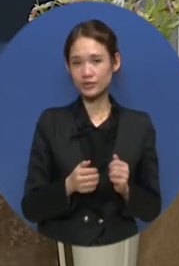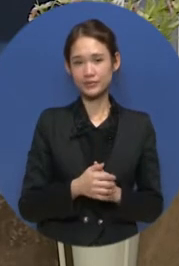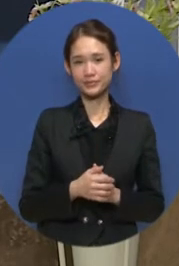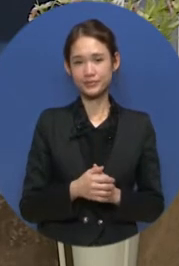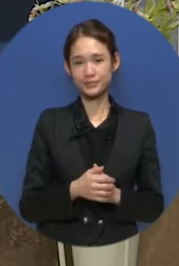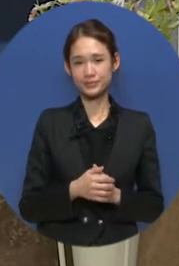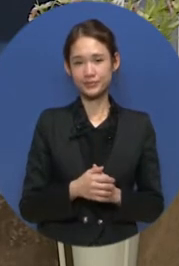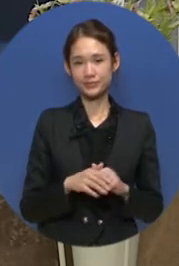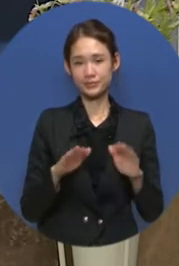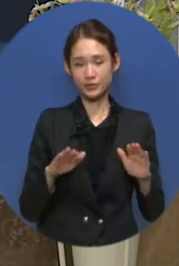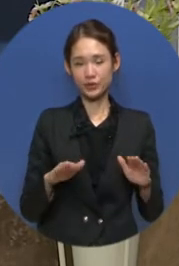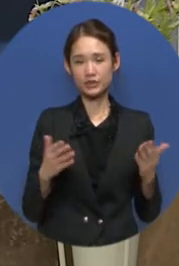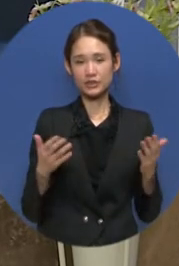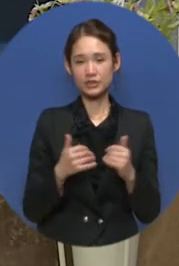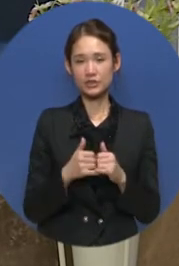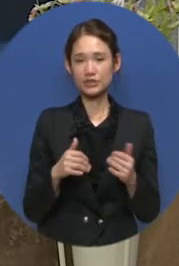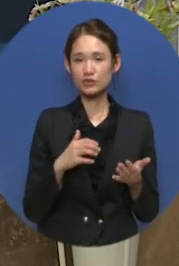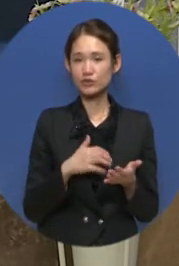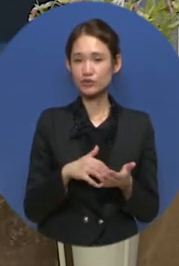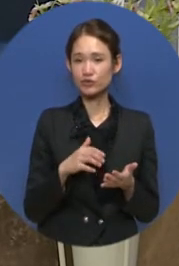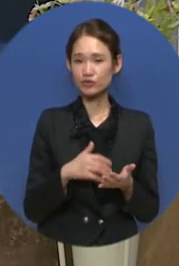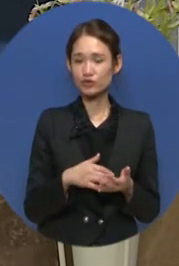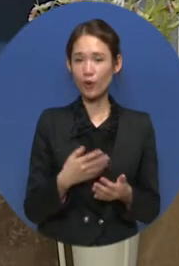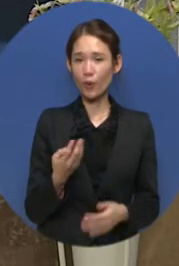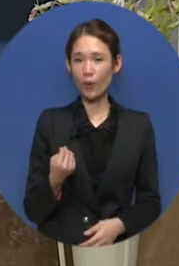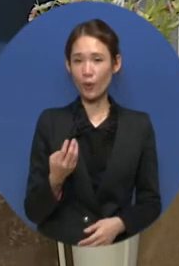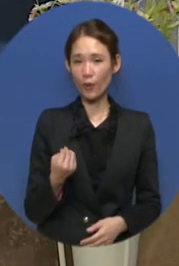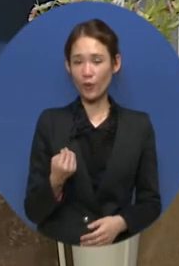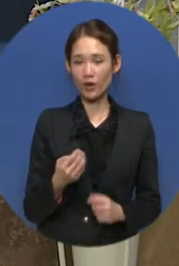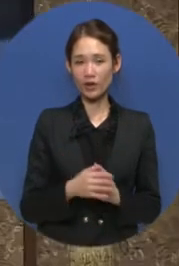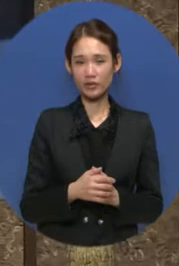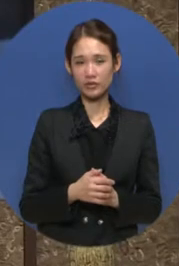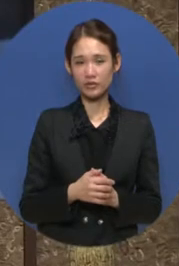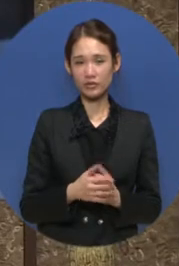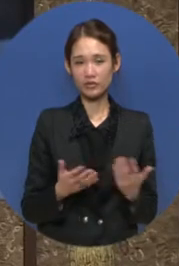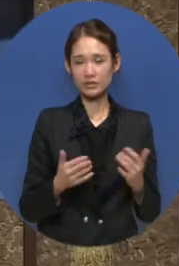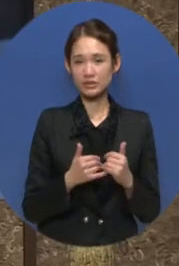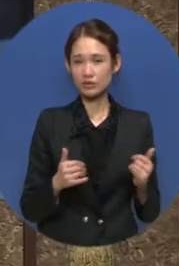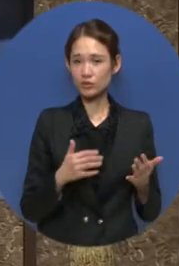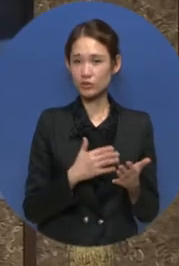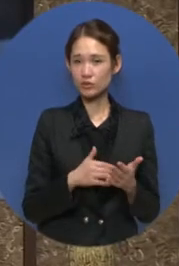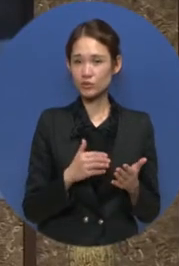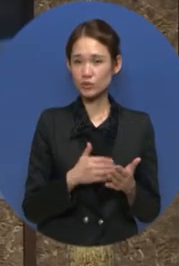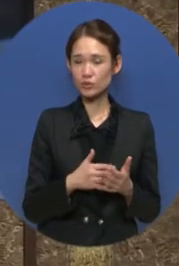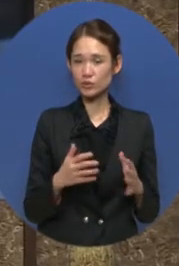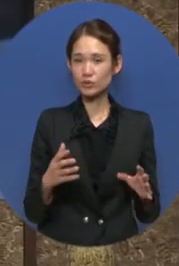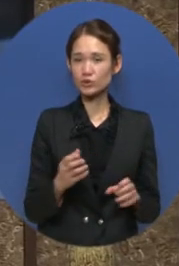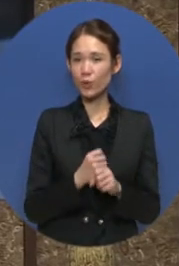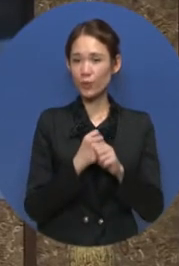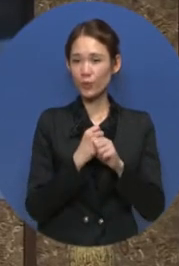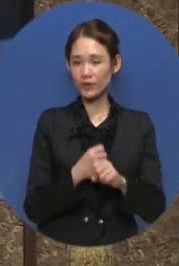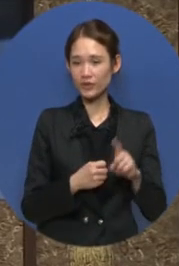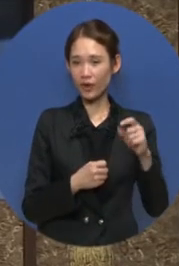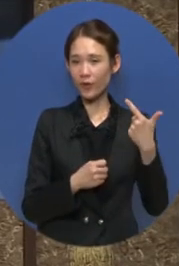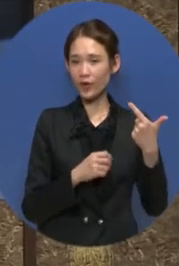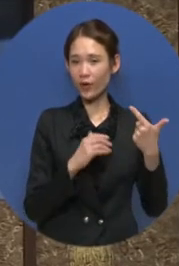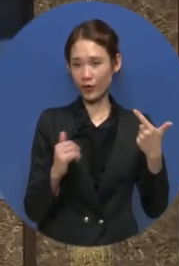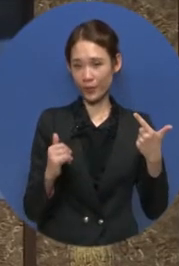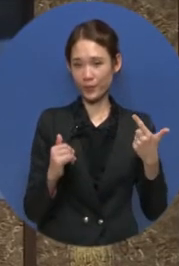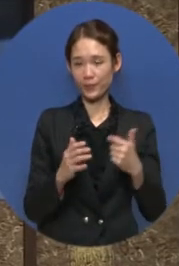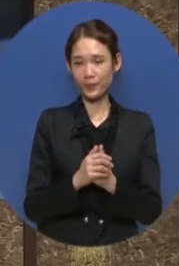그러면은 지금 현재 직원 수는 어느 정도인가요? 직원은 총 16명 있습니다.